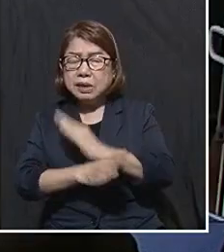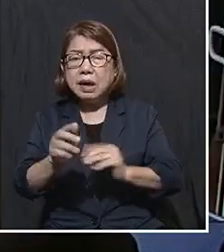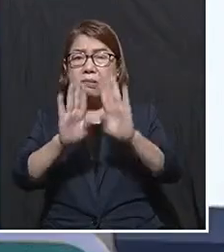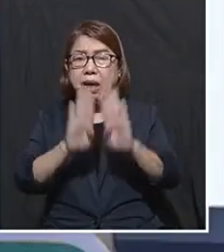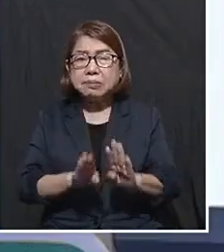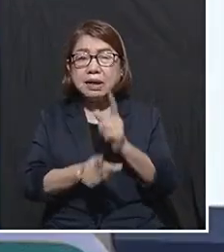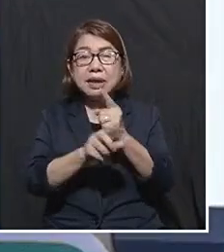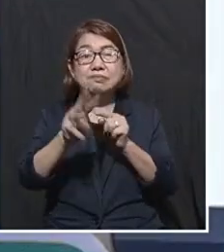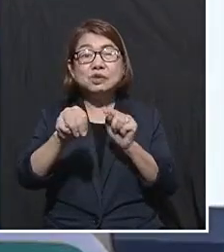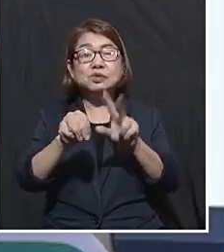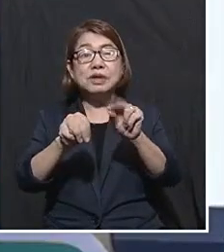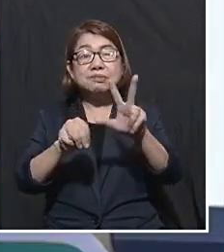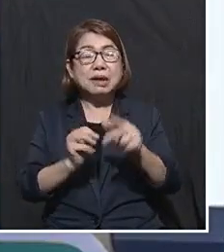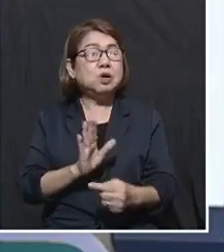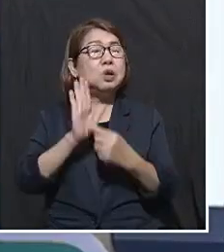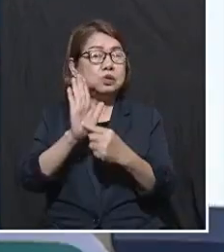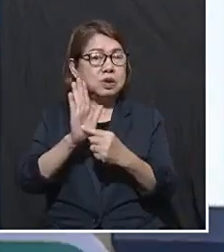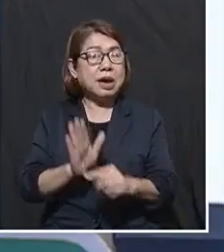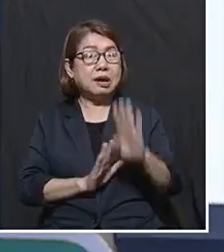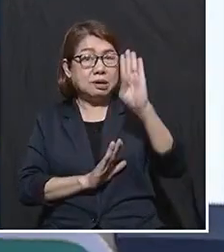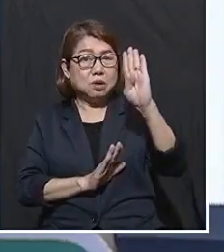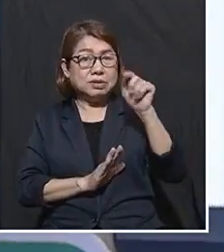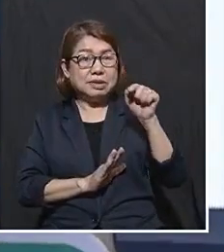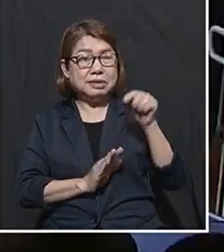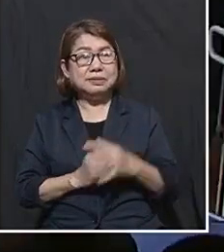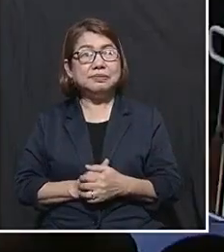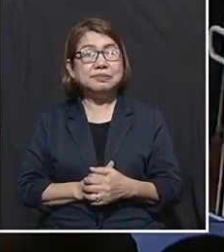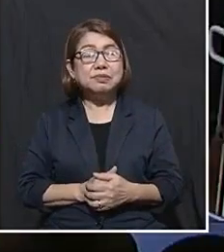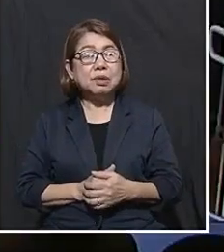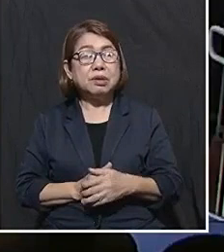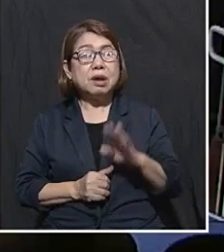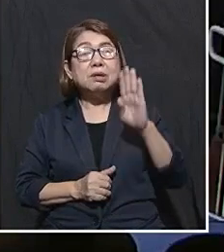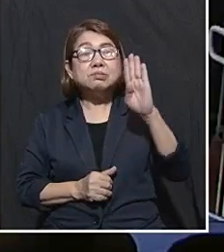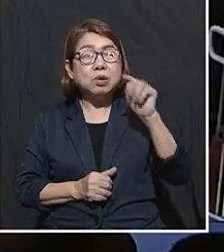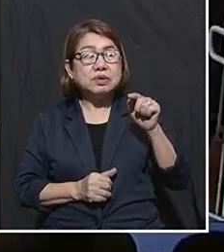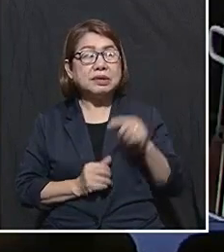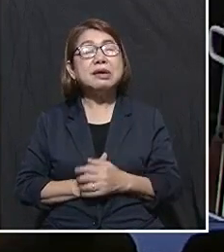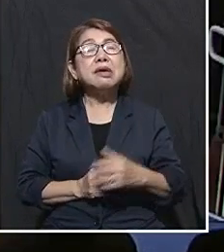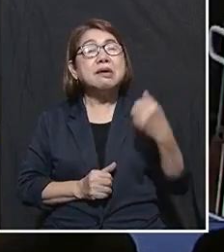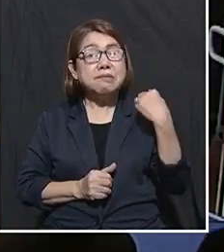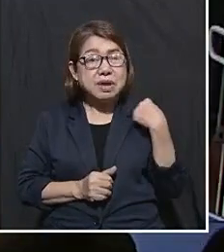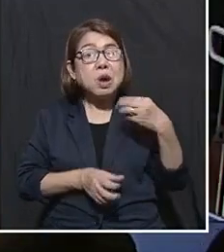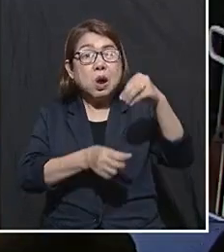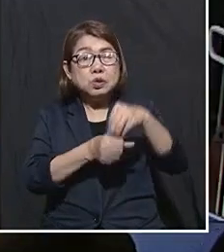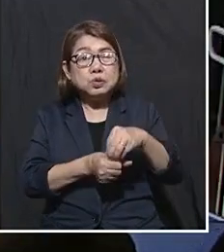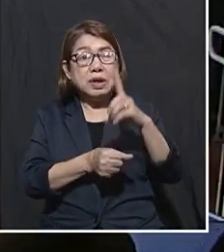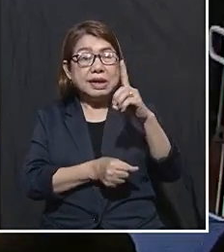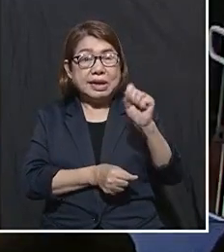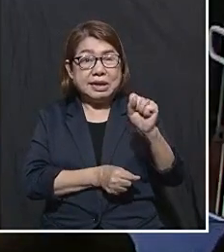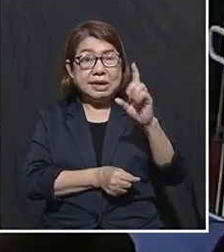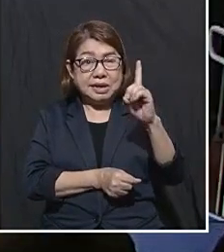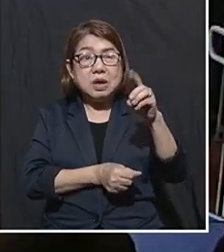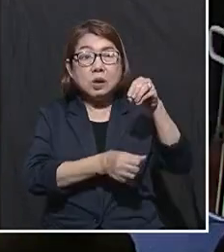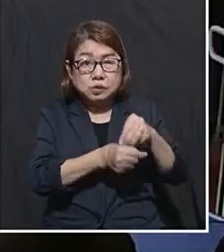33นะครับเรายกตัวอย่างบริษัทนี้ DSD มีหน่วยงานโทษนะครับมีหน่วยงาน DSD เข้ามาอยู่ในสถานประกอบ